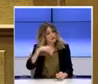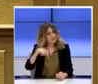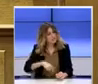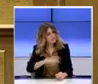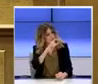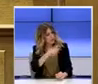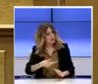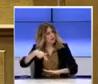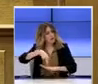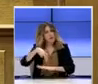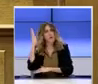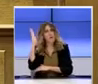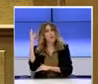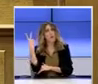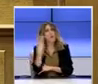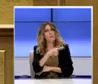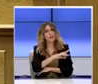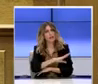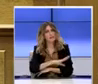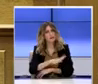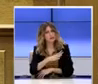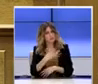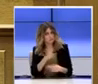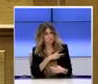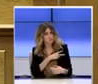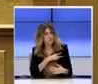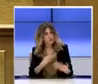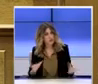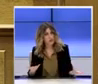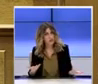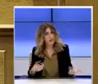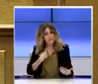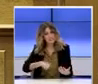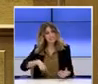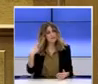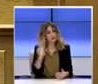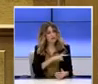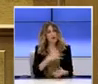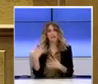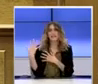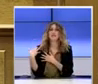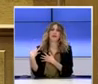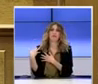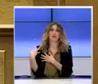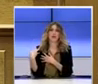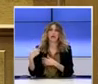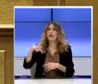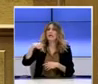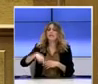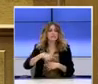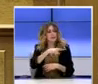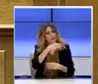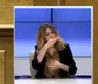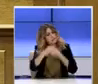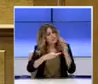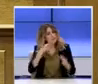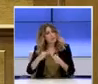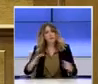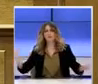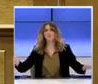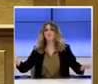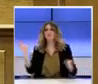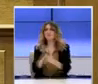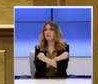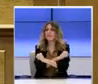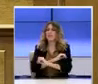υπεύθυνου πρωθυπουργού, να μας λέτε ότι πετύχαμε και ότι δεν έχουμε καμία ευθύνη ως κυβέρνηση για την